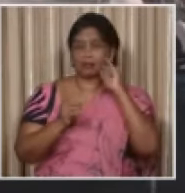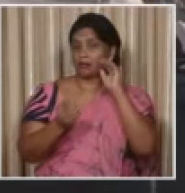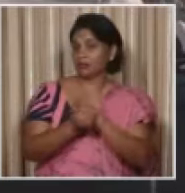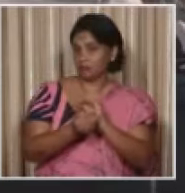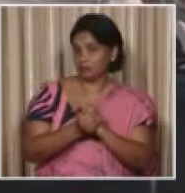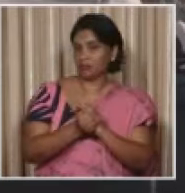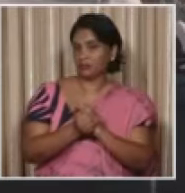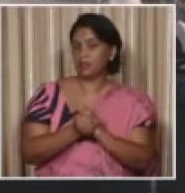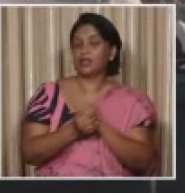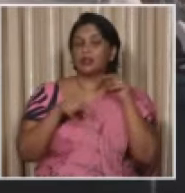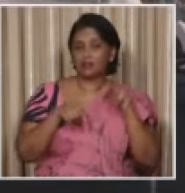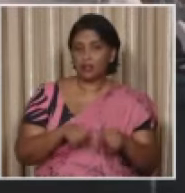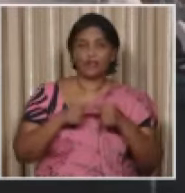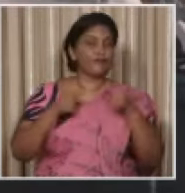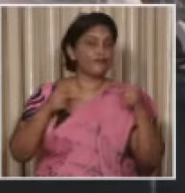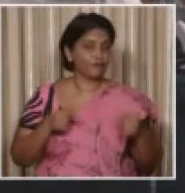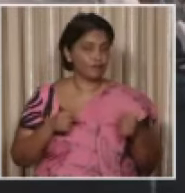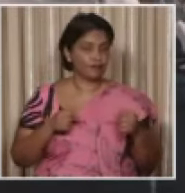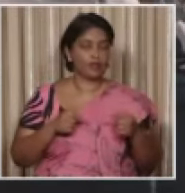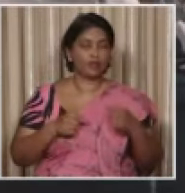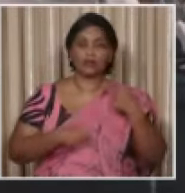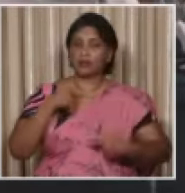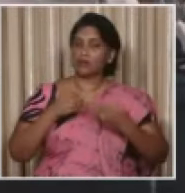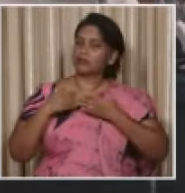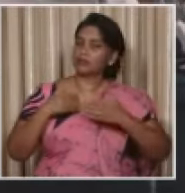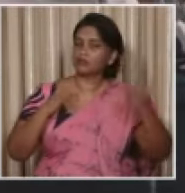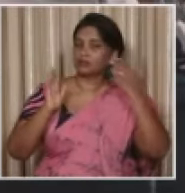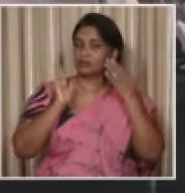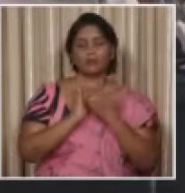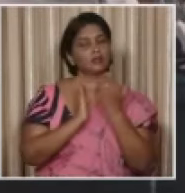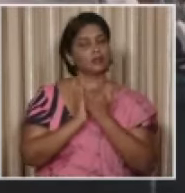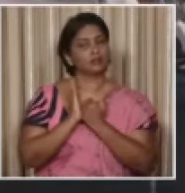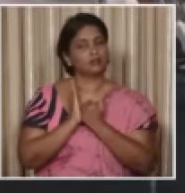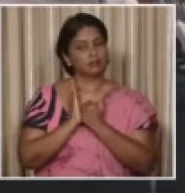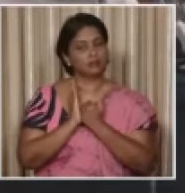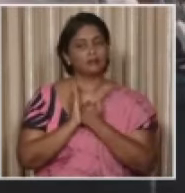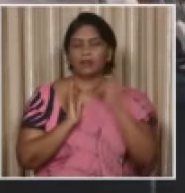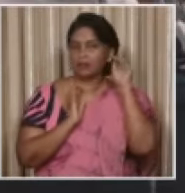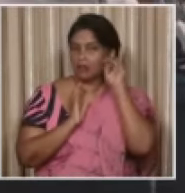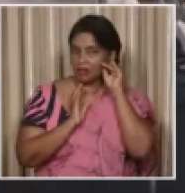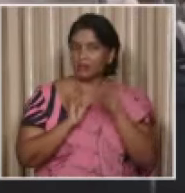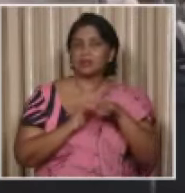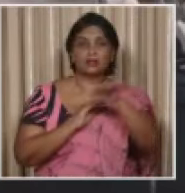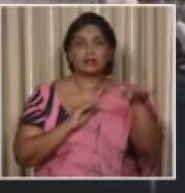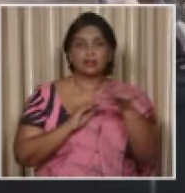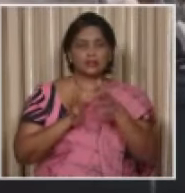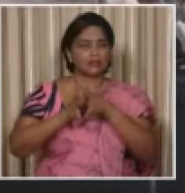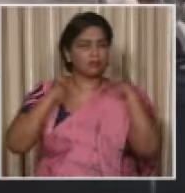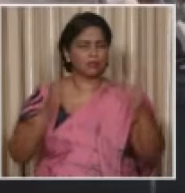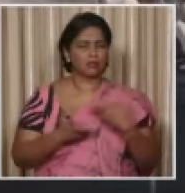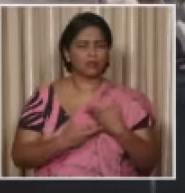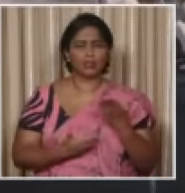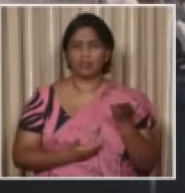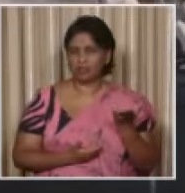රැකගත්තත් මෙතන විපක්ෂයේ විවාදයේ පුරා මතු කරපු කරුණු ඇහිලා මේ සමාජයේ දැවැන්ත කම්පනයක්